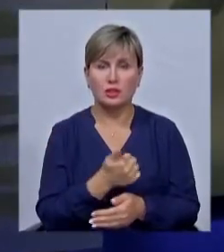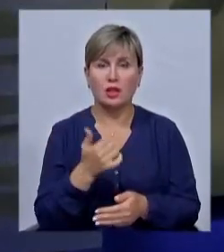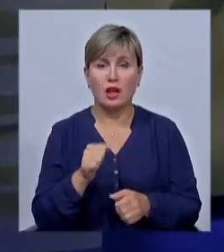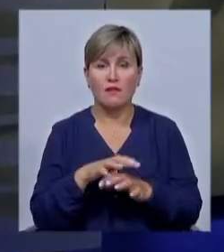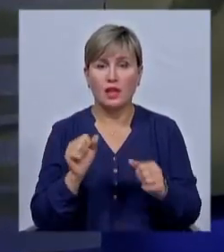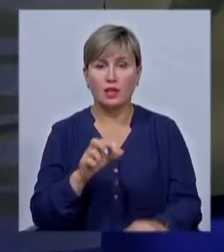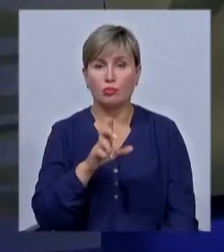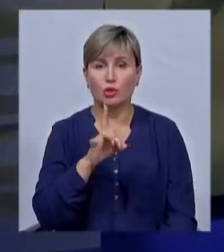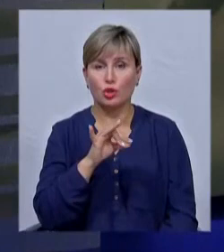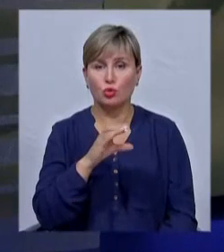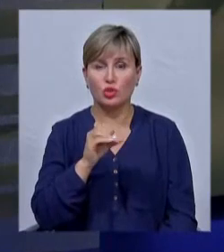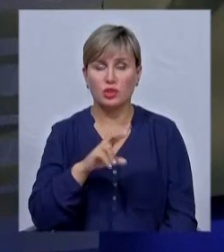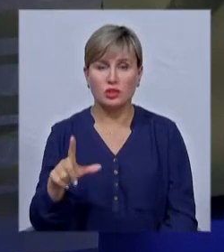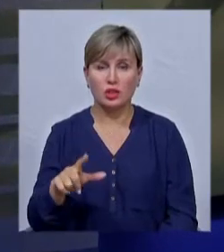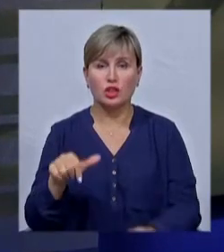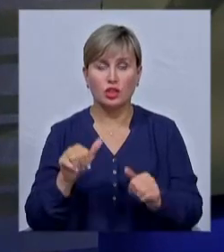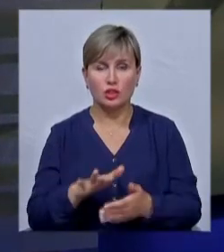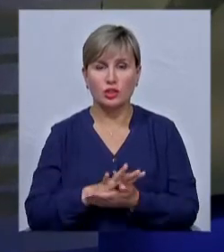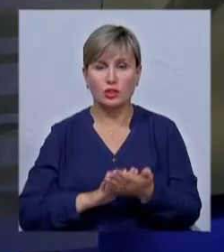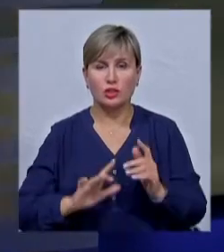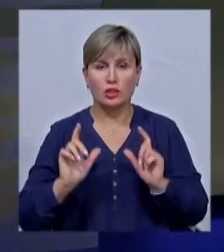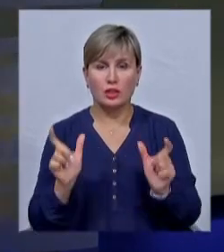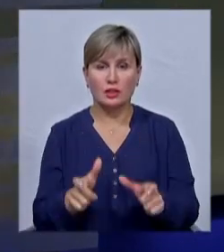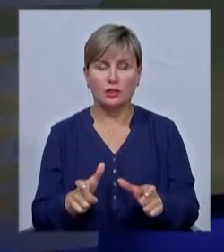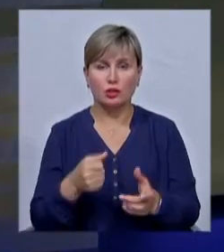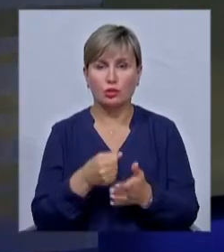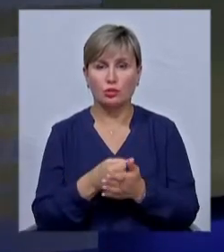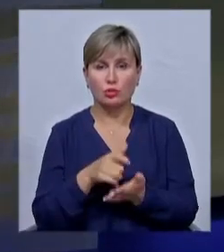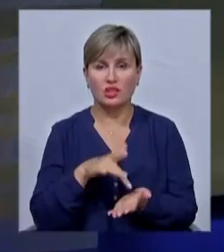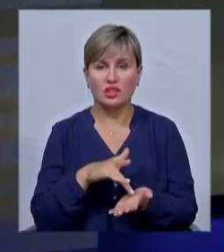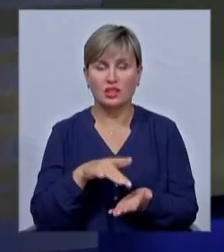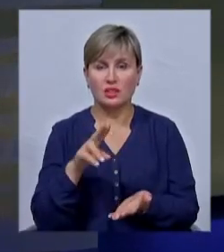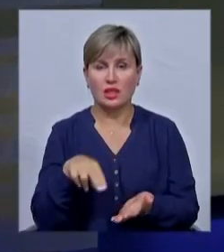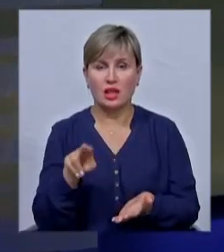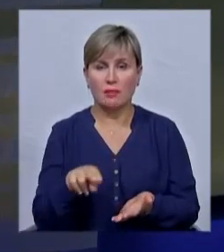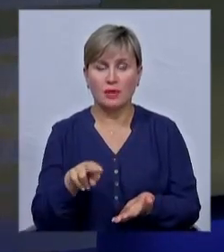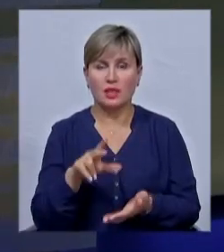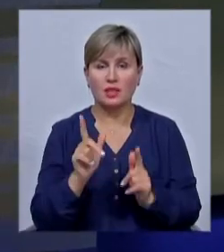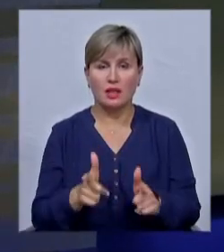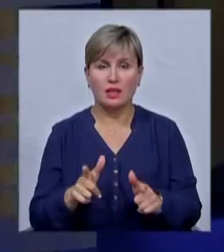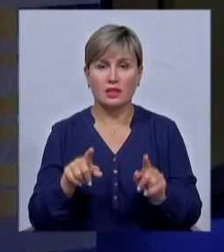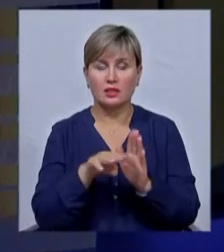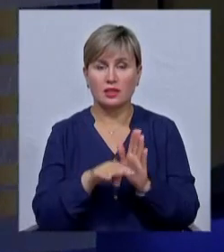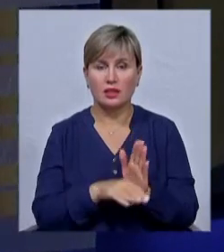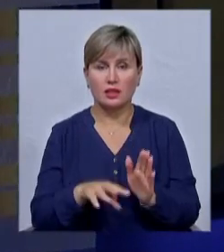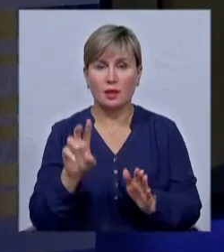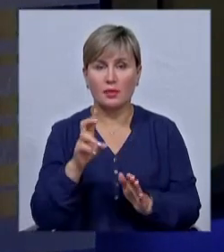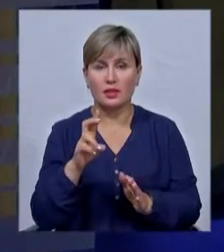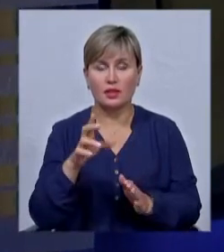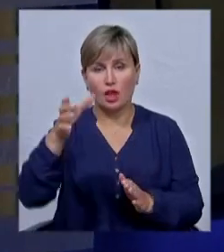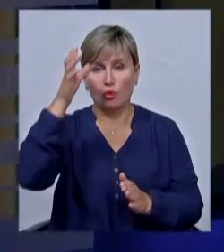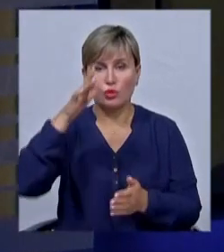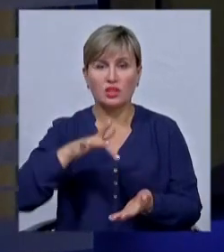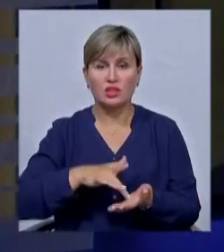брюсселя приняли решение продлить действия комендантского часа до середины декабря согласно данным бельгийского научного центра